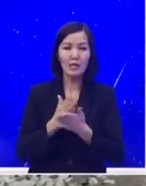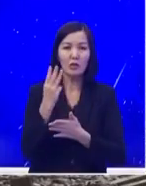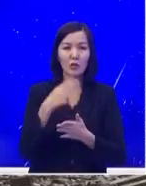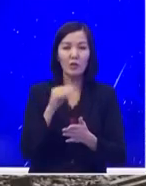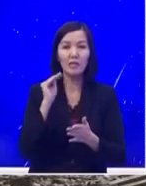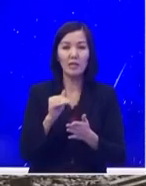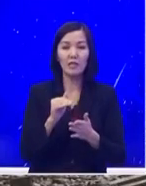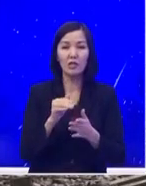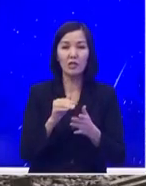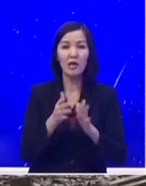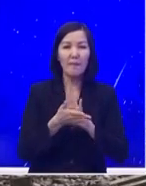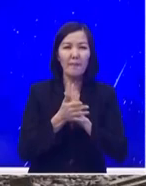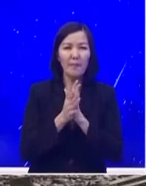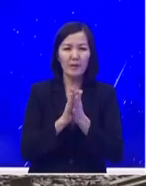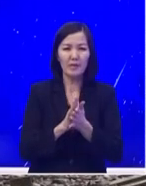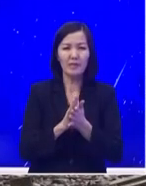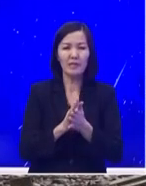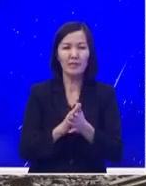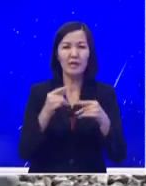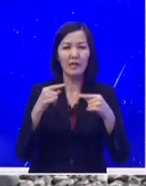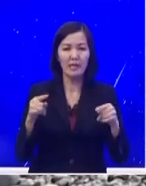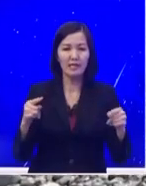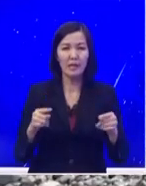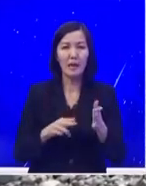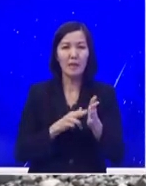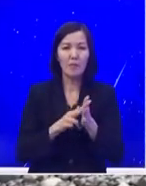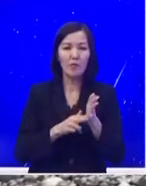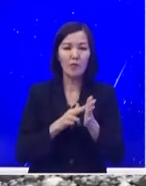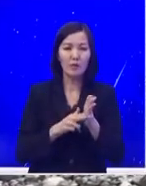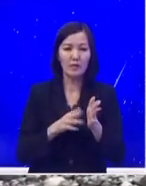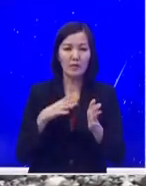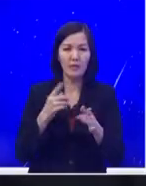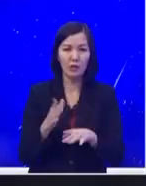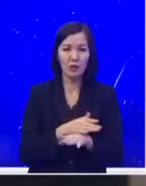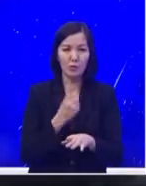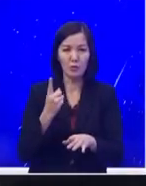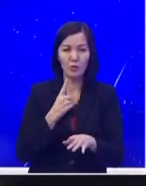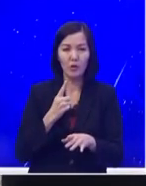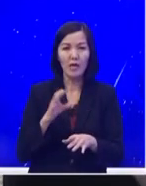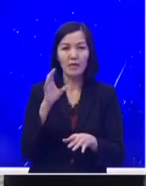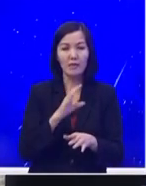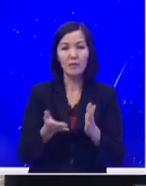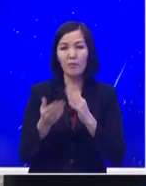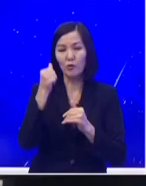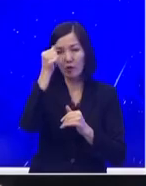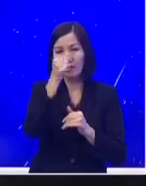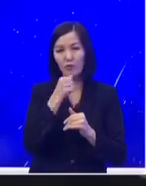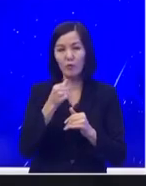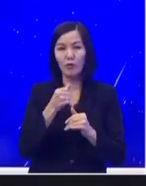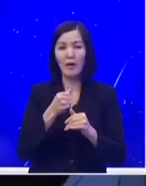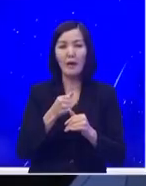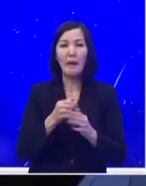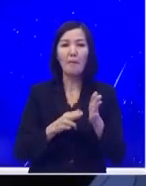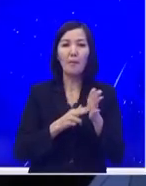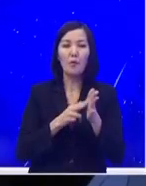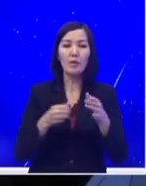тысяч автомобилей. Из-за постоянно курсирующих различных поездов возникают дикие пробки. Тем более в сентябре прошлого года здесь поезд сбил